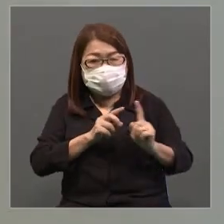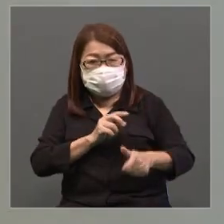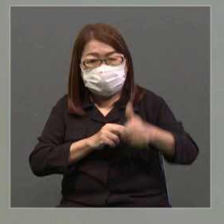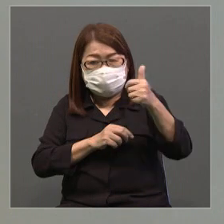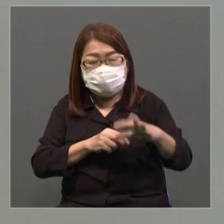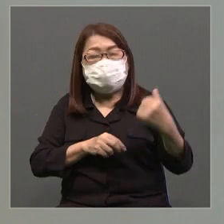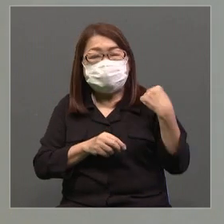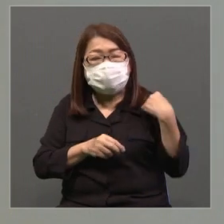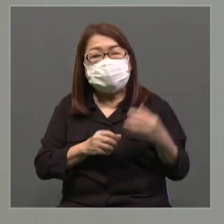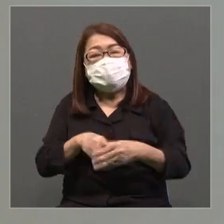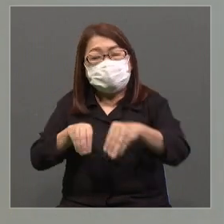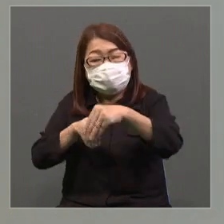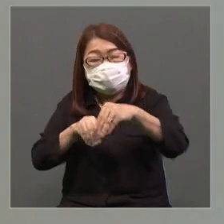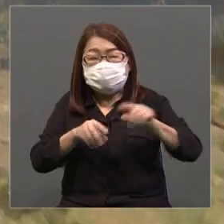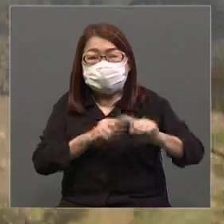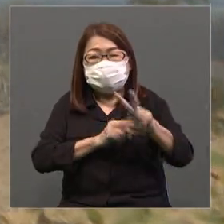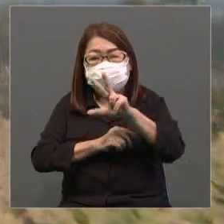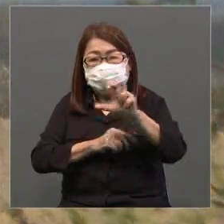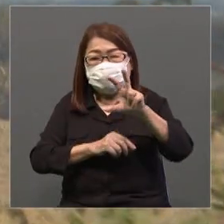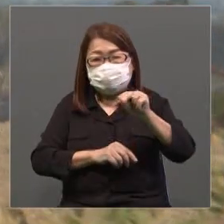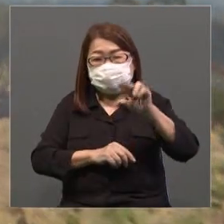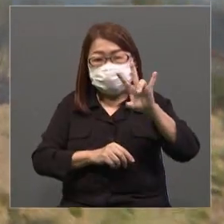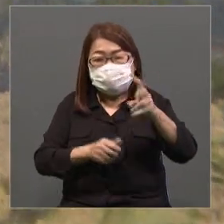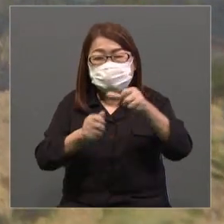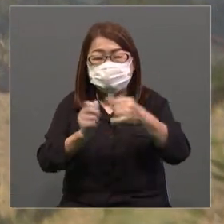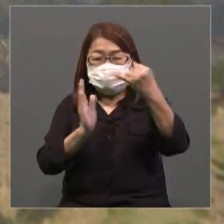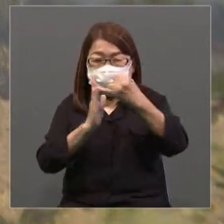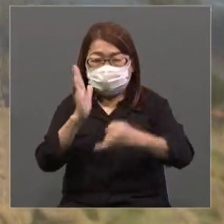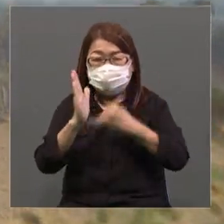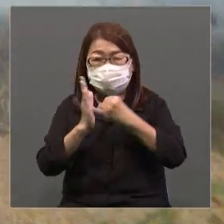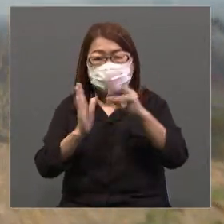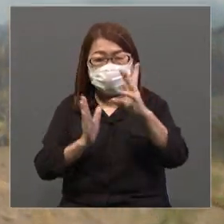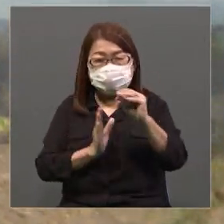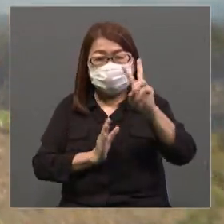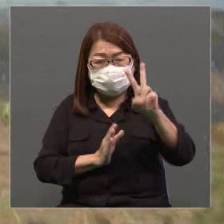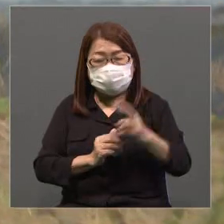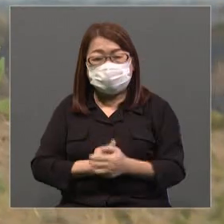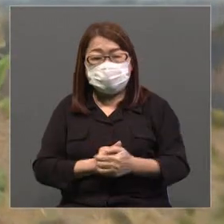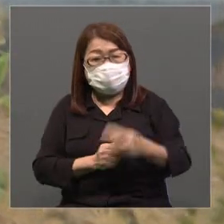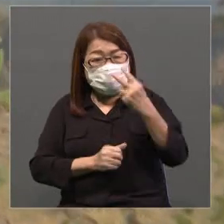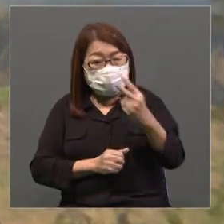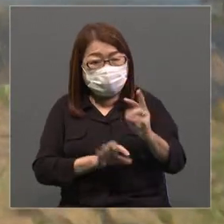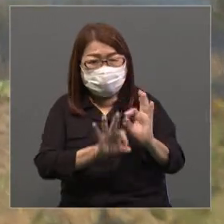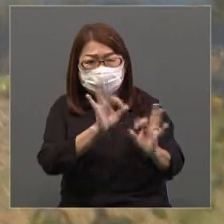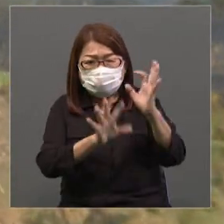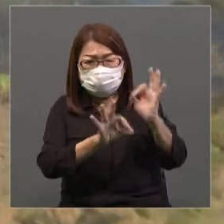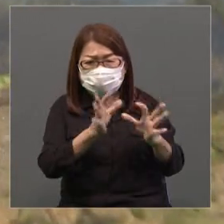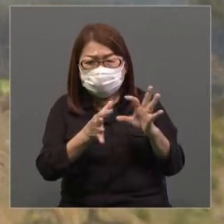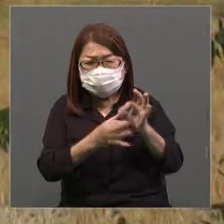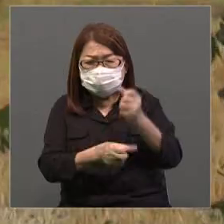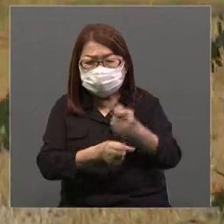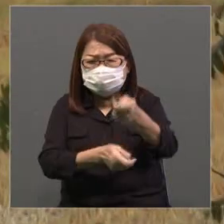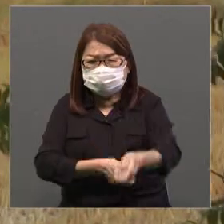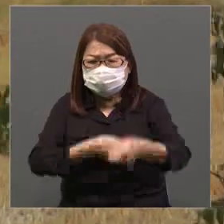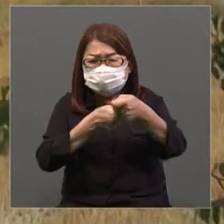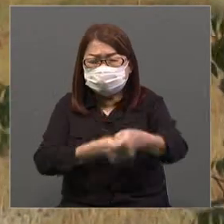ครับ337เครือข่ายในพื้นที่ 62จังหวัดโดยสภาพพื้นที่ที่เผาที่เกี่ยวข้องกับภาคกลางการเกษตร